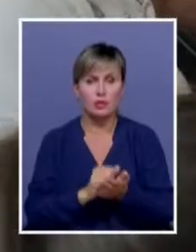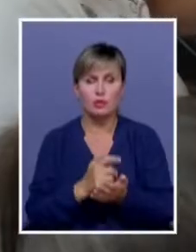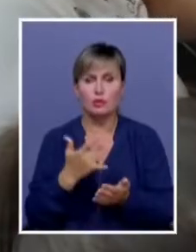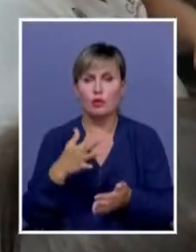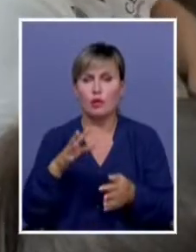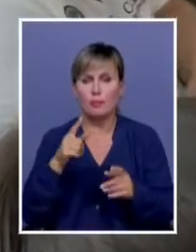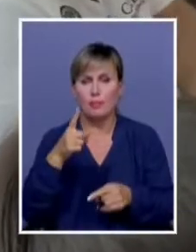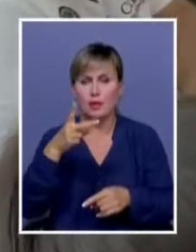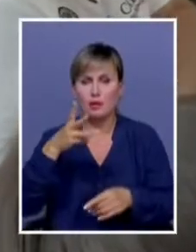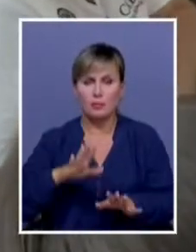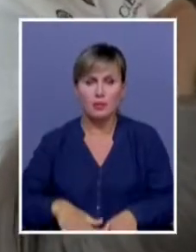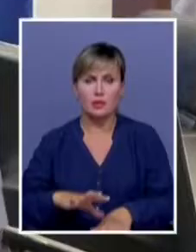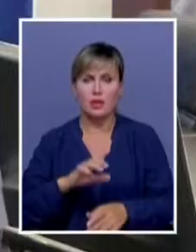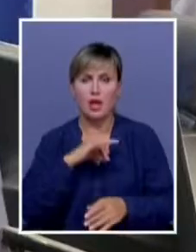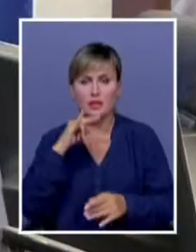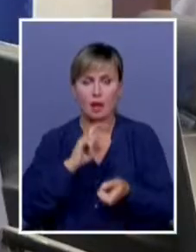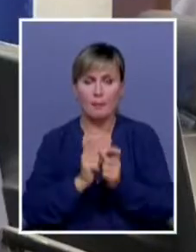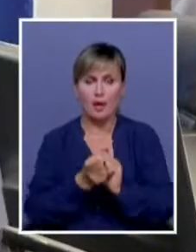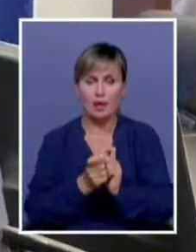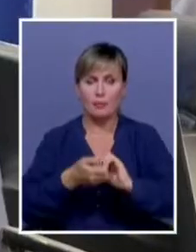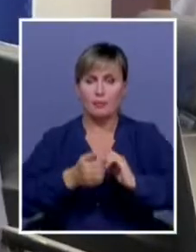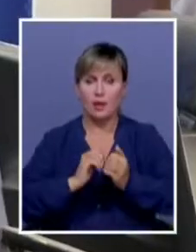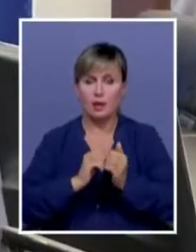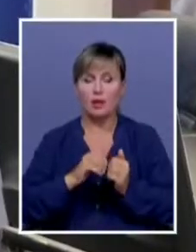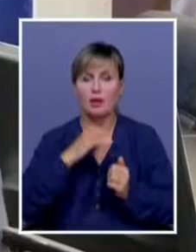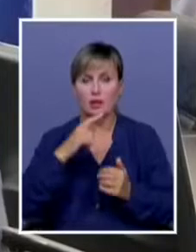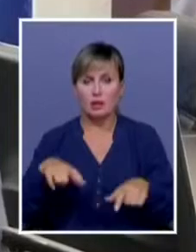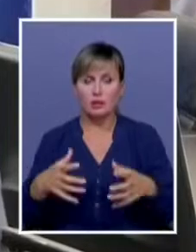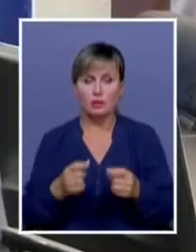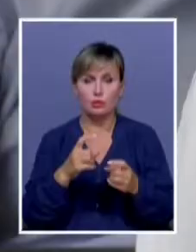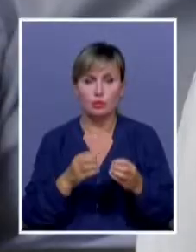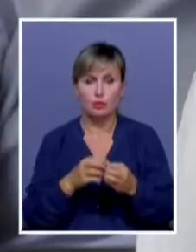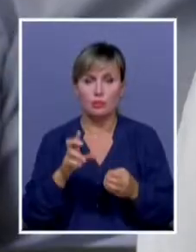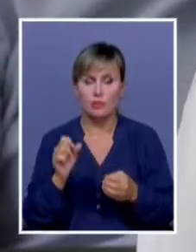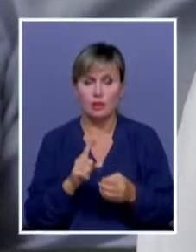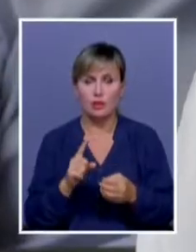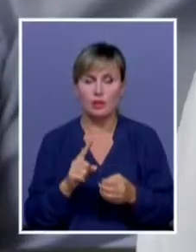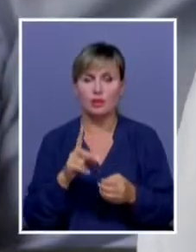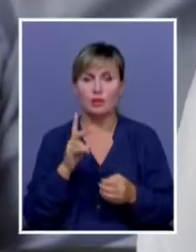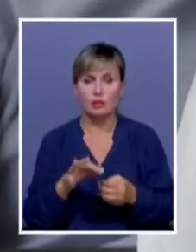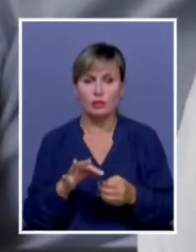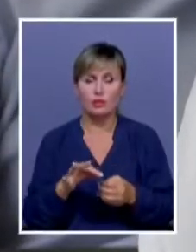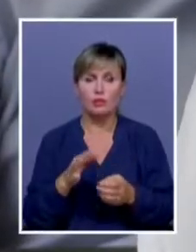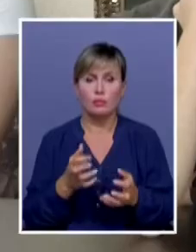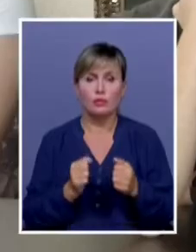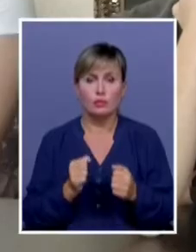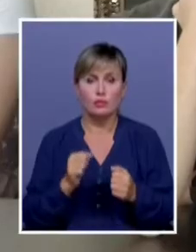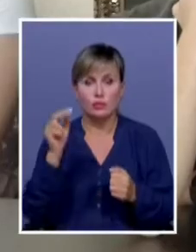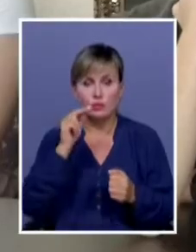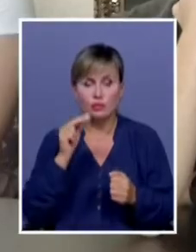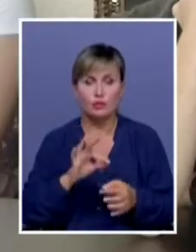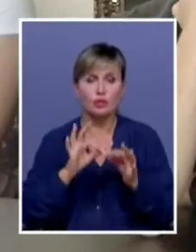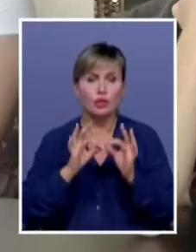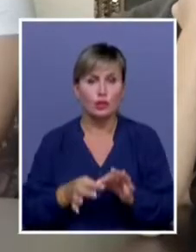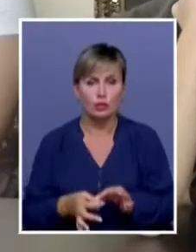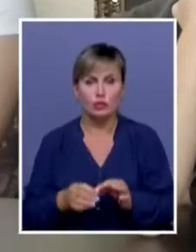на чемпионатах по казахской борьбе. На экзамене парень набрал 110 баллов из 140. Однако получить грант оказалось куда